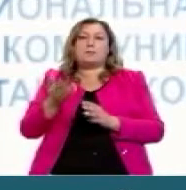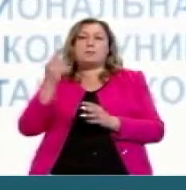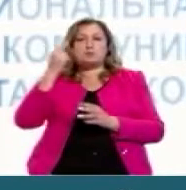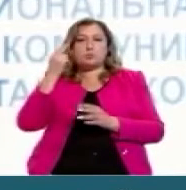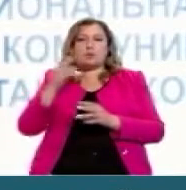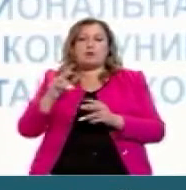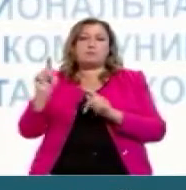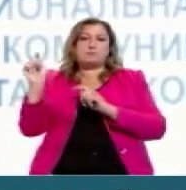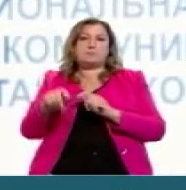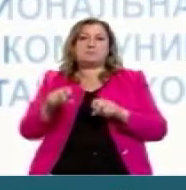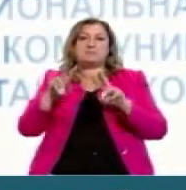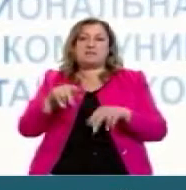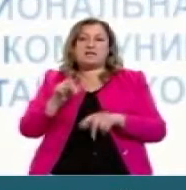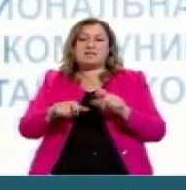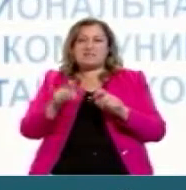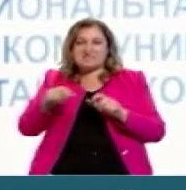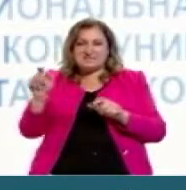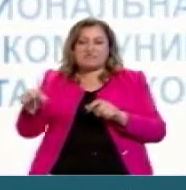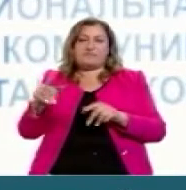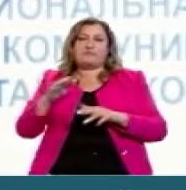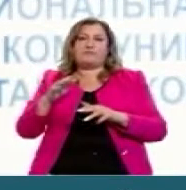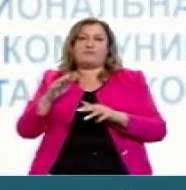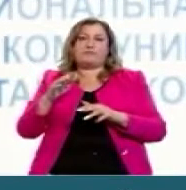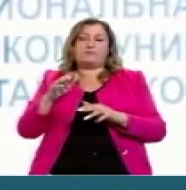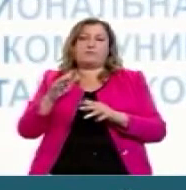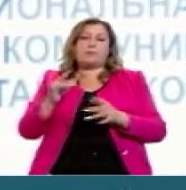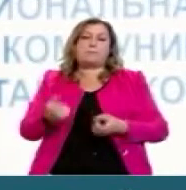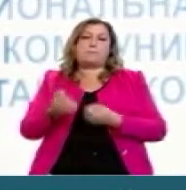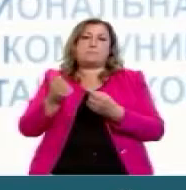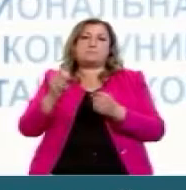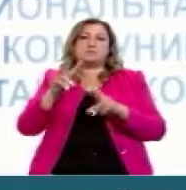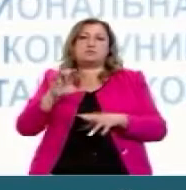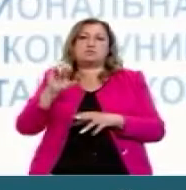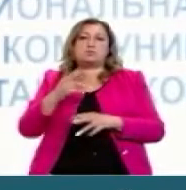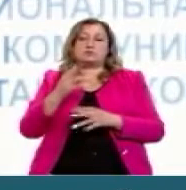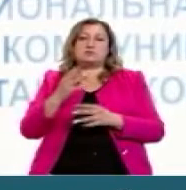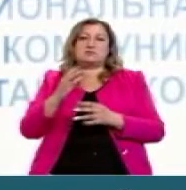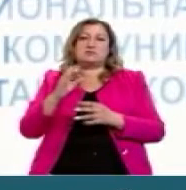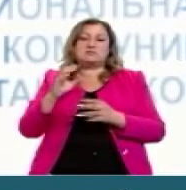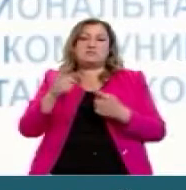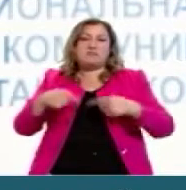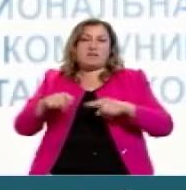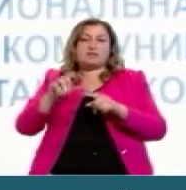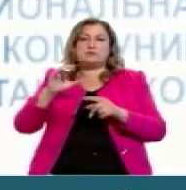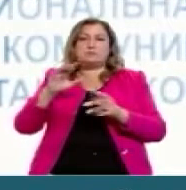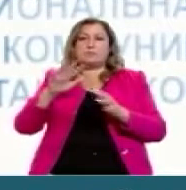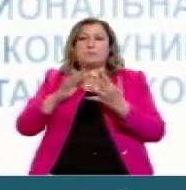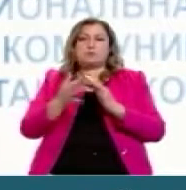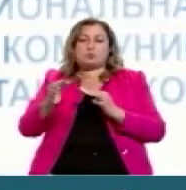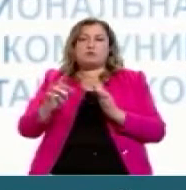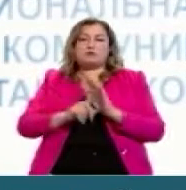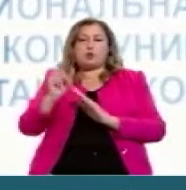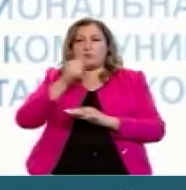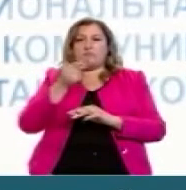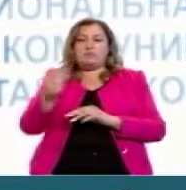специалистам, а так в рамках программы реализации мер социальной поддержки специалистов социальной сферы сельских населенных пунктов с начала